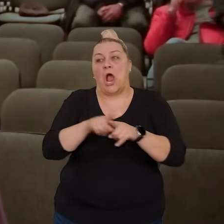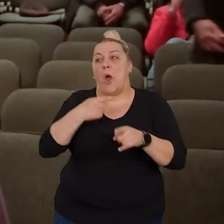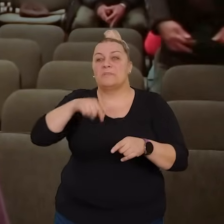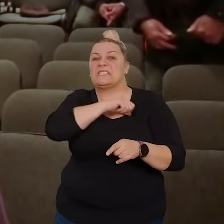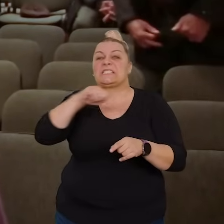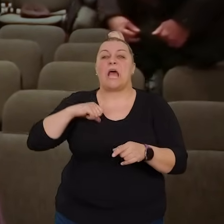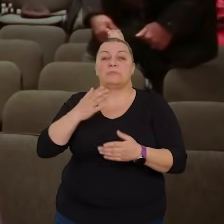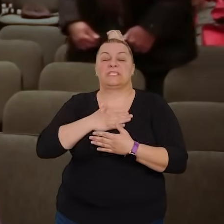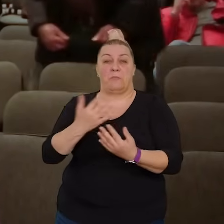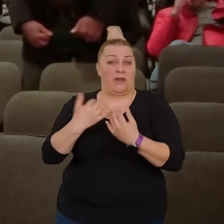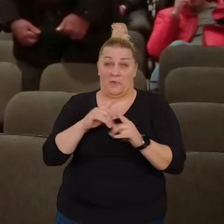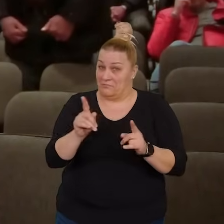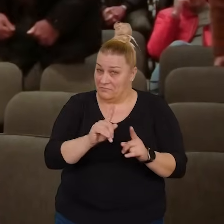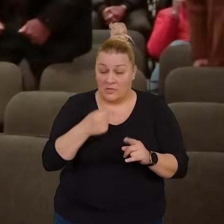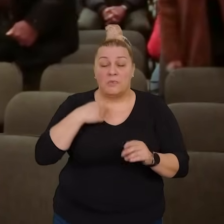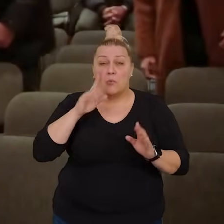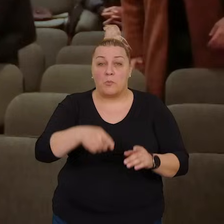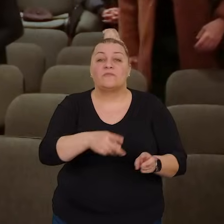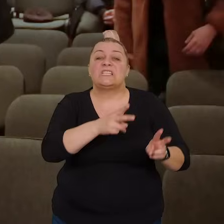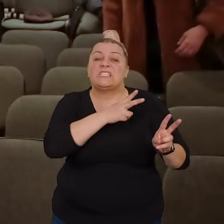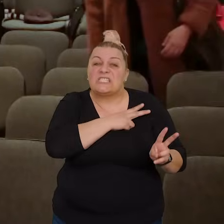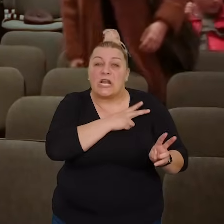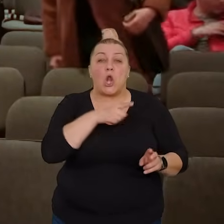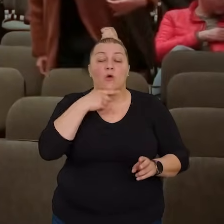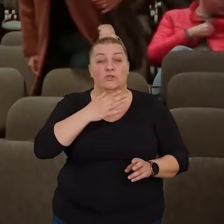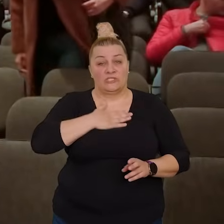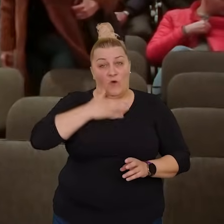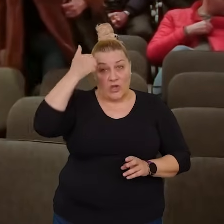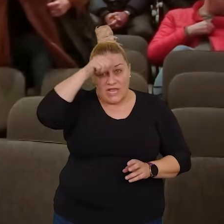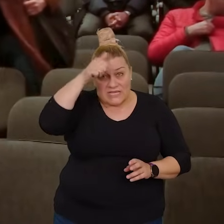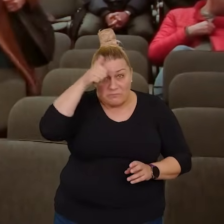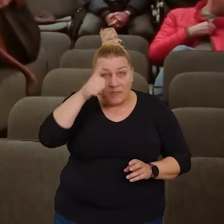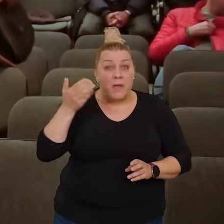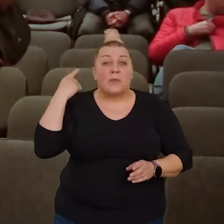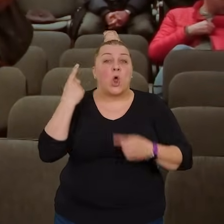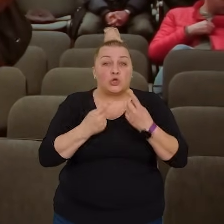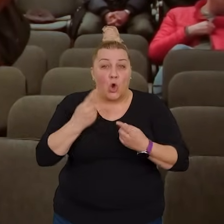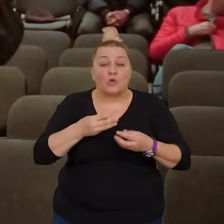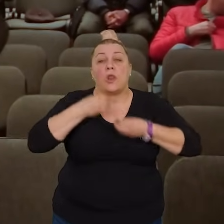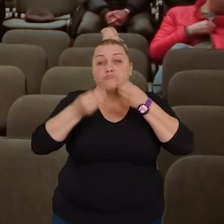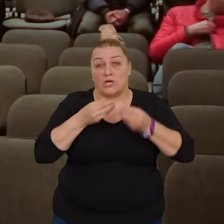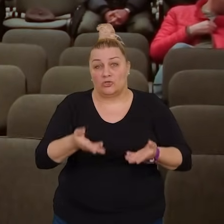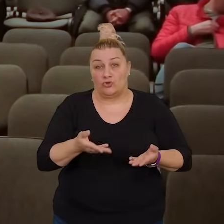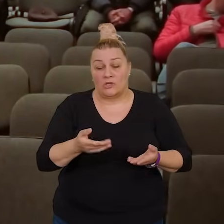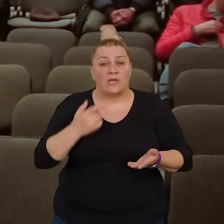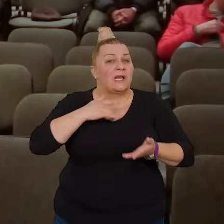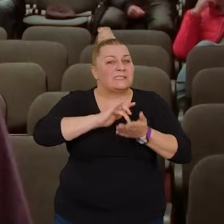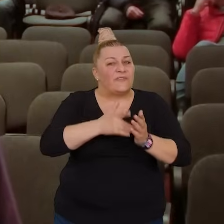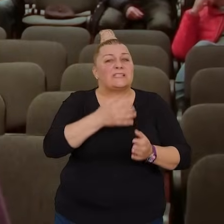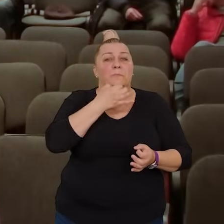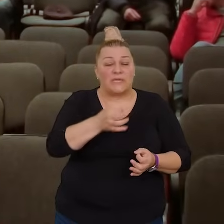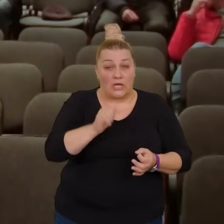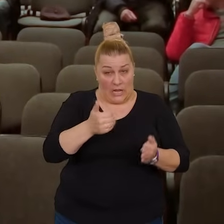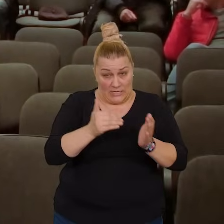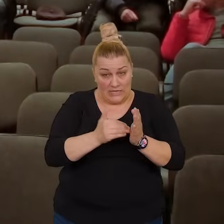ovo važno, jer ti ljudi govore u svojime, nema nikakvog laganja, oni znači govore u svojime, u prvom licu, meni se dogodilo to i to. Ja